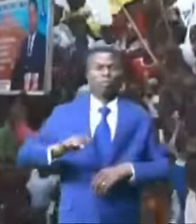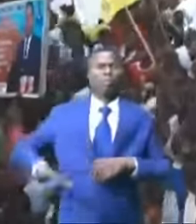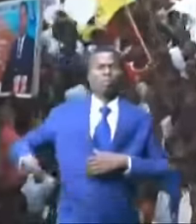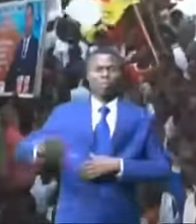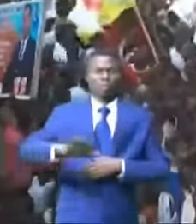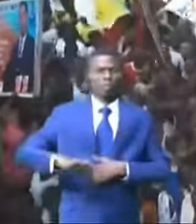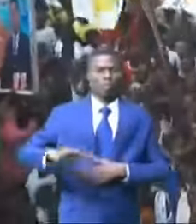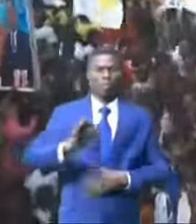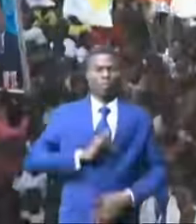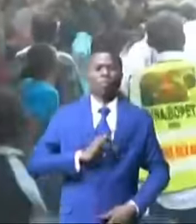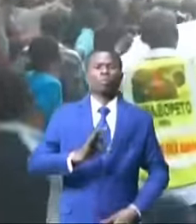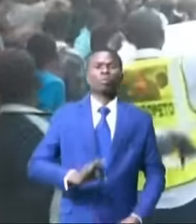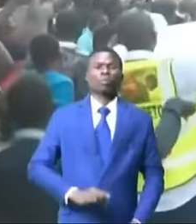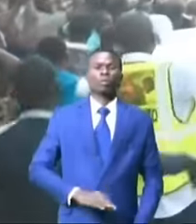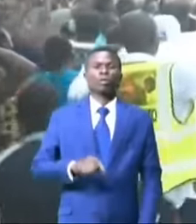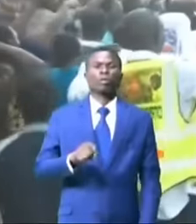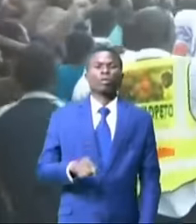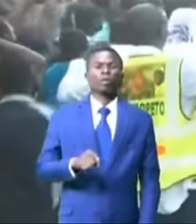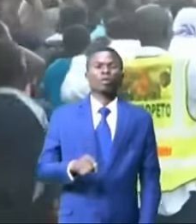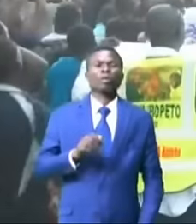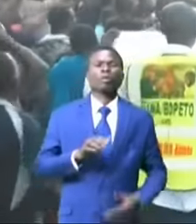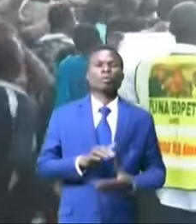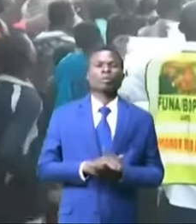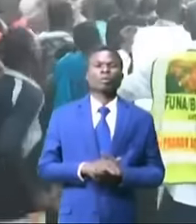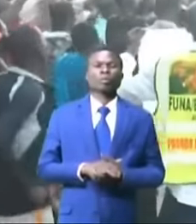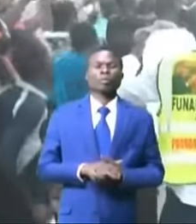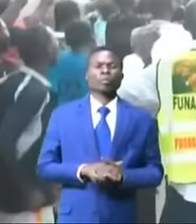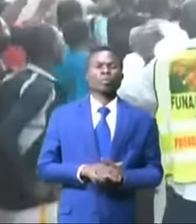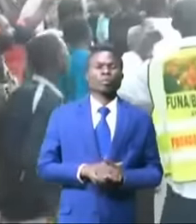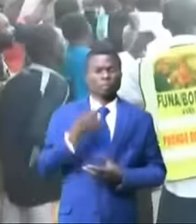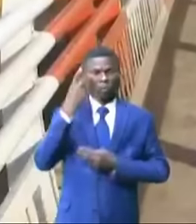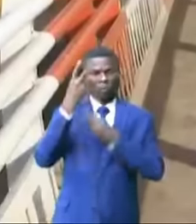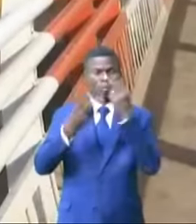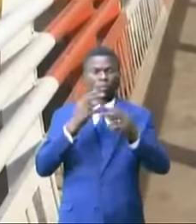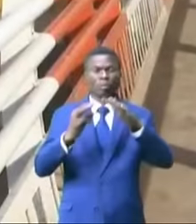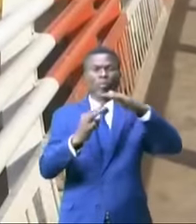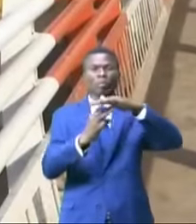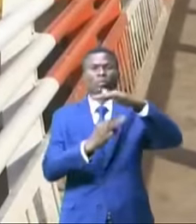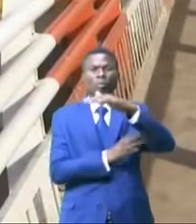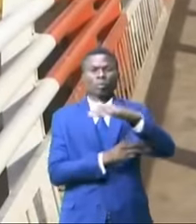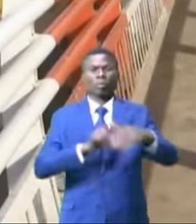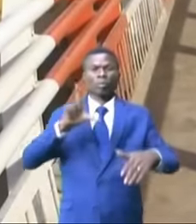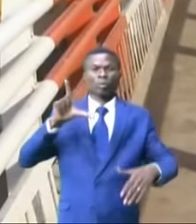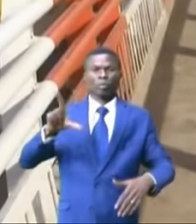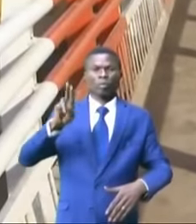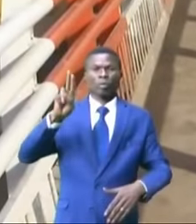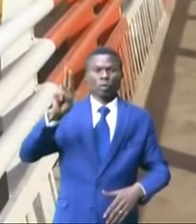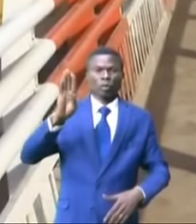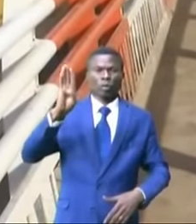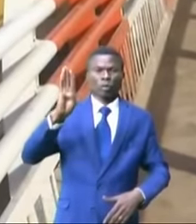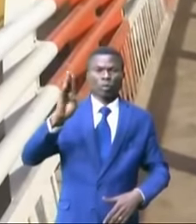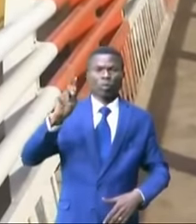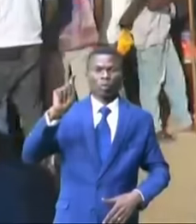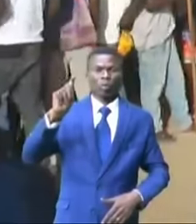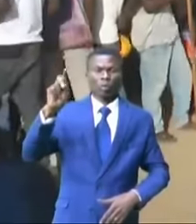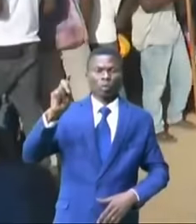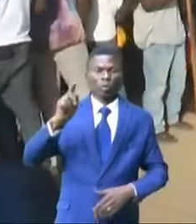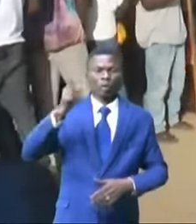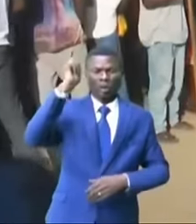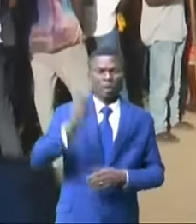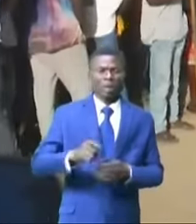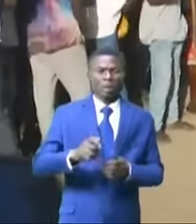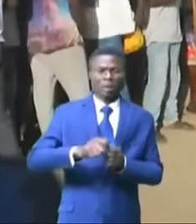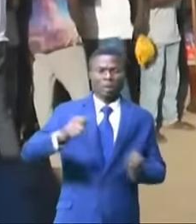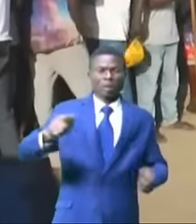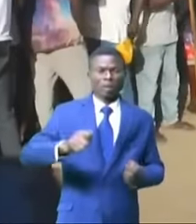République, Félix-Antoine Tshisekedi Tshilombo a visité les ponts Louboudi, qui a 100 mètres de longueur